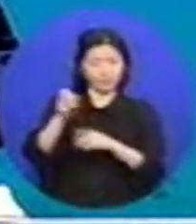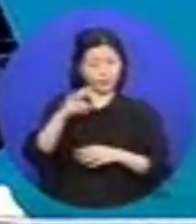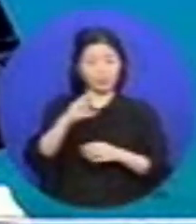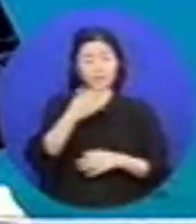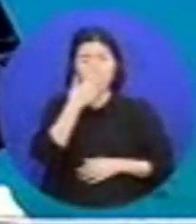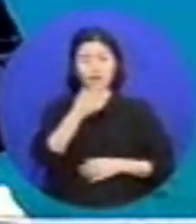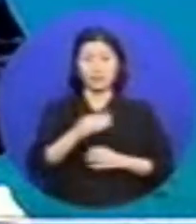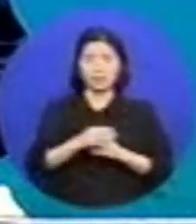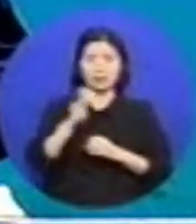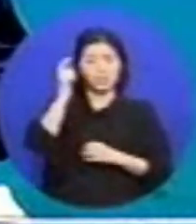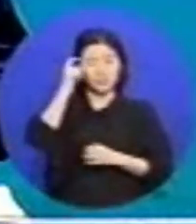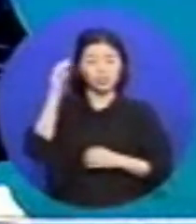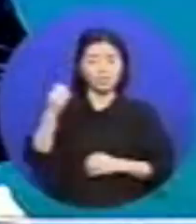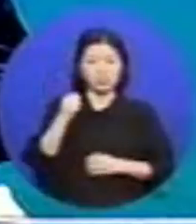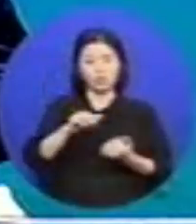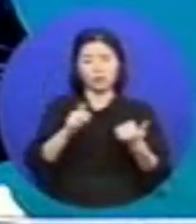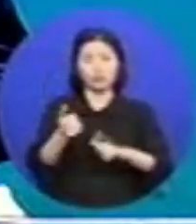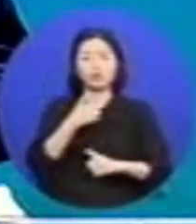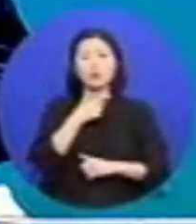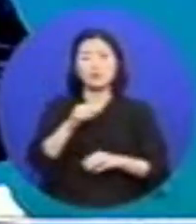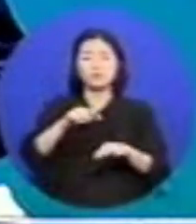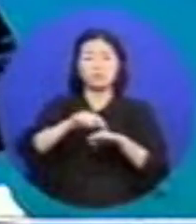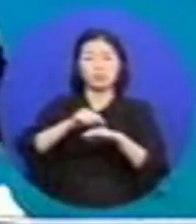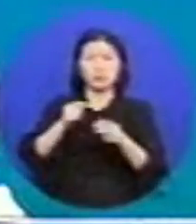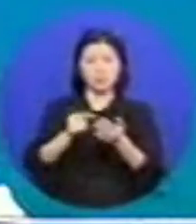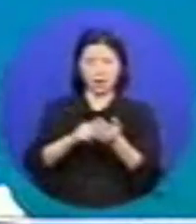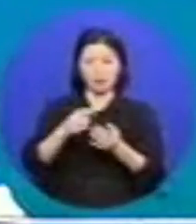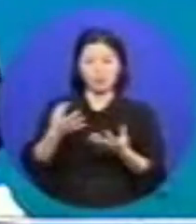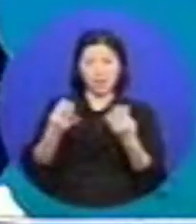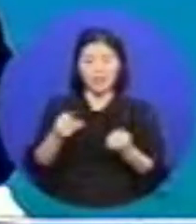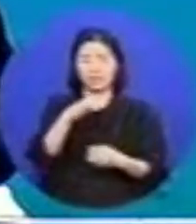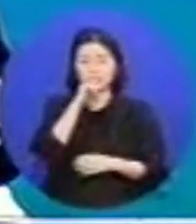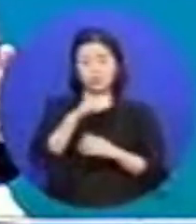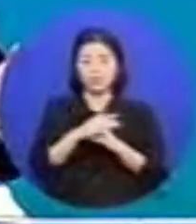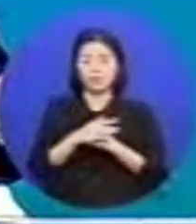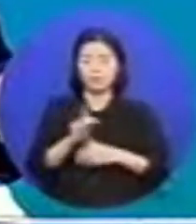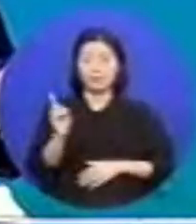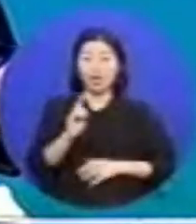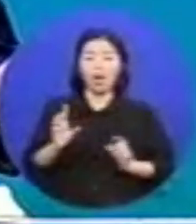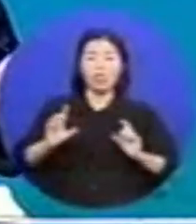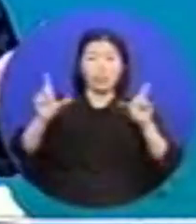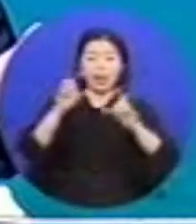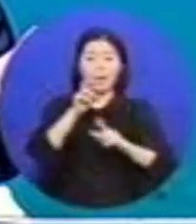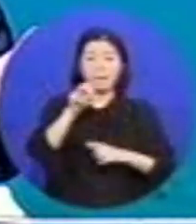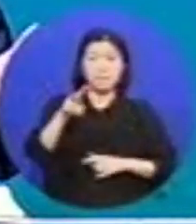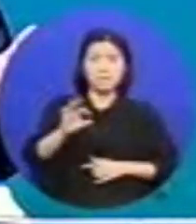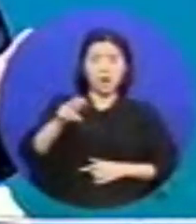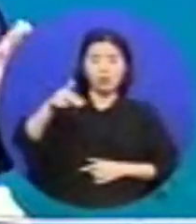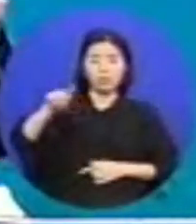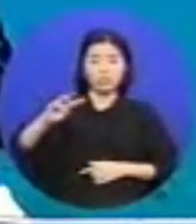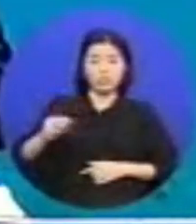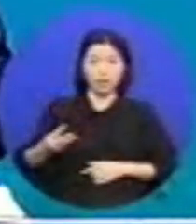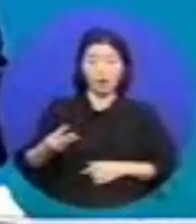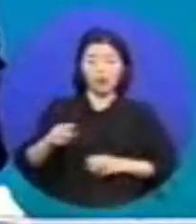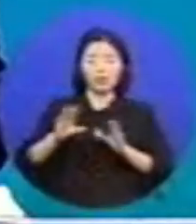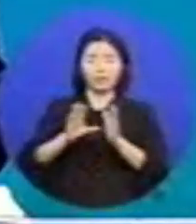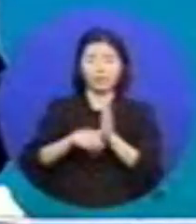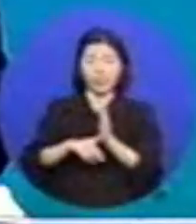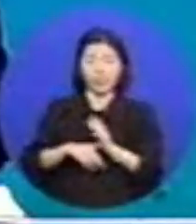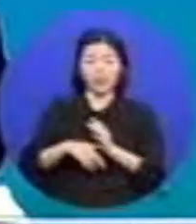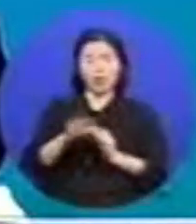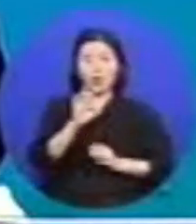싶은 생각 속에도 사로잡혔던 아이입니다. 어느 날 명절에 집안에 외숙모님 한